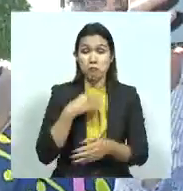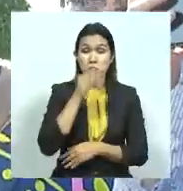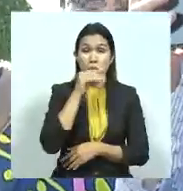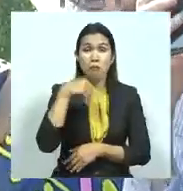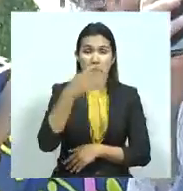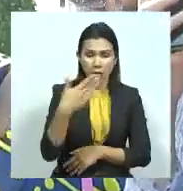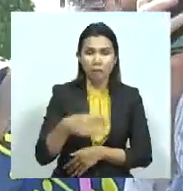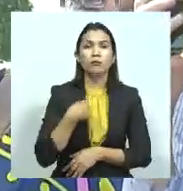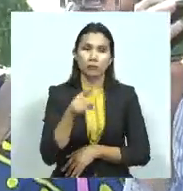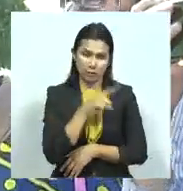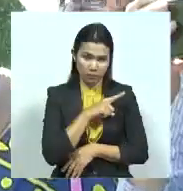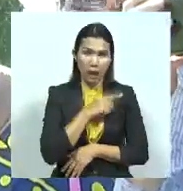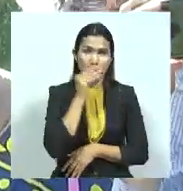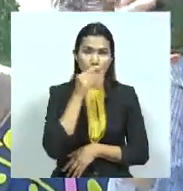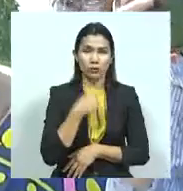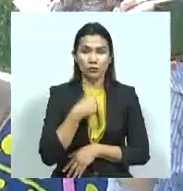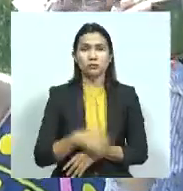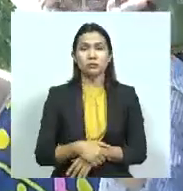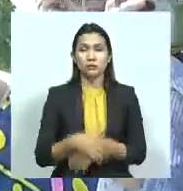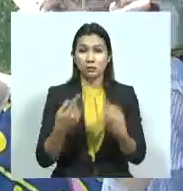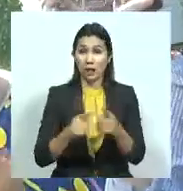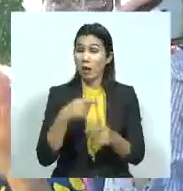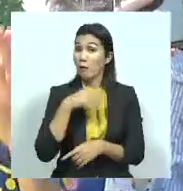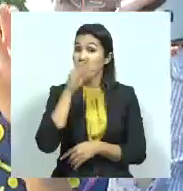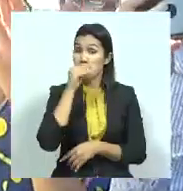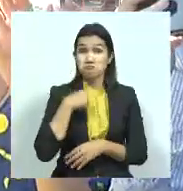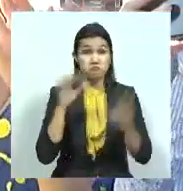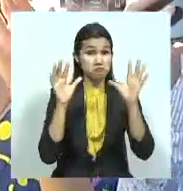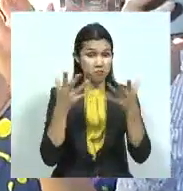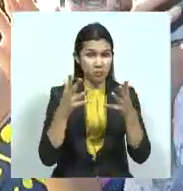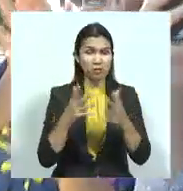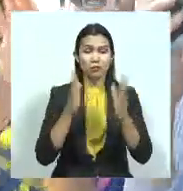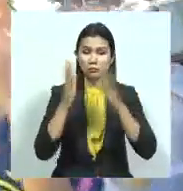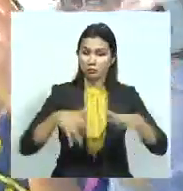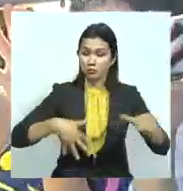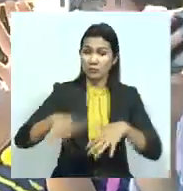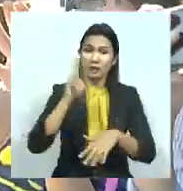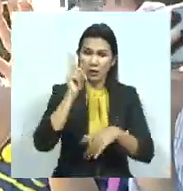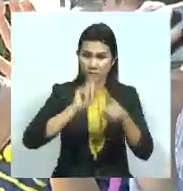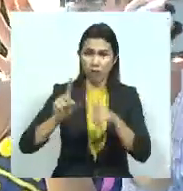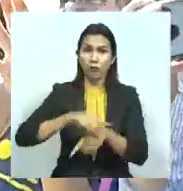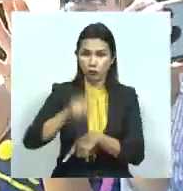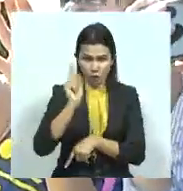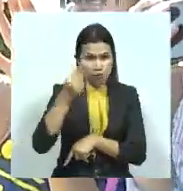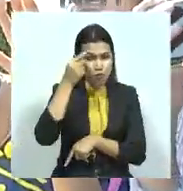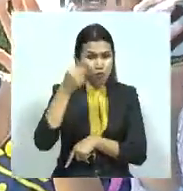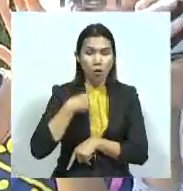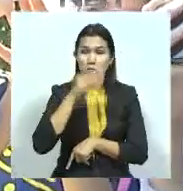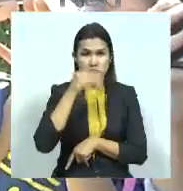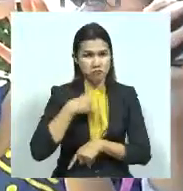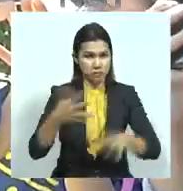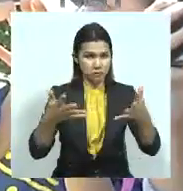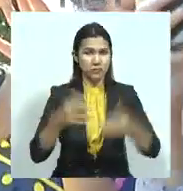อบนะฮะในขณะเดียวกันในสิ่งที่ผมไม่ได้พูดนะครับทั้งพี่น้องประชาชนสื่อมวลชนก็ต้องรู้ว่าผมไม่ได้พูดนะ